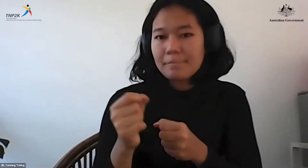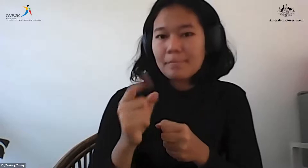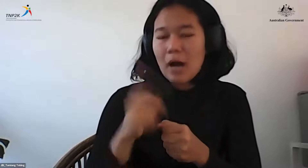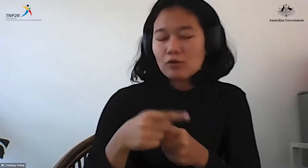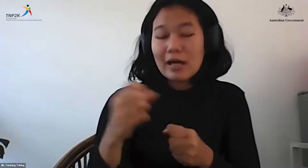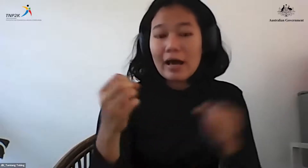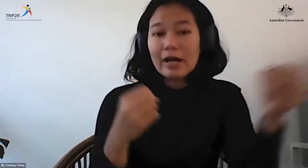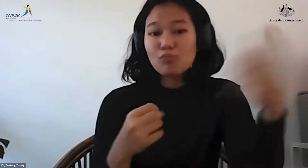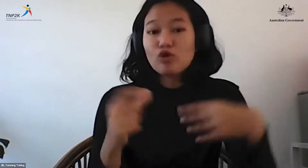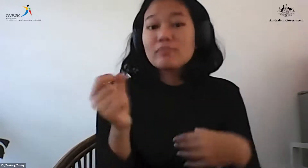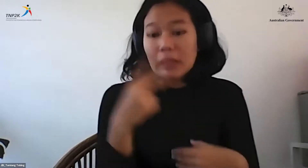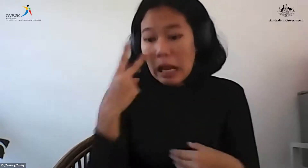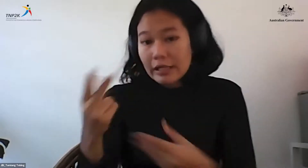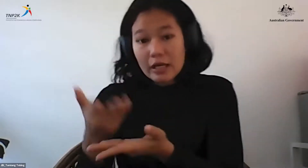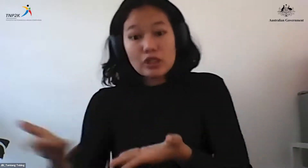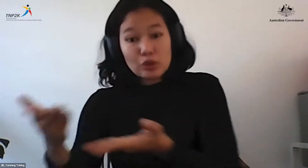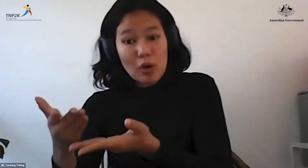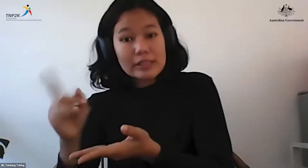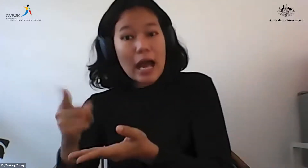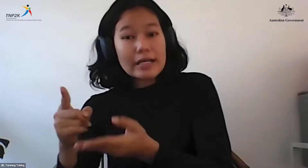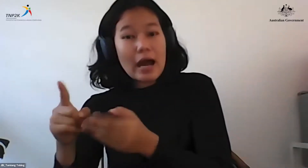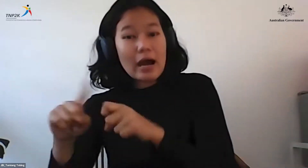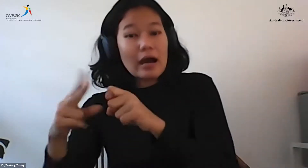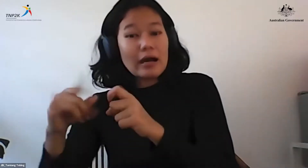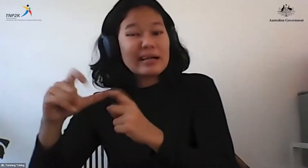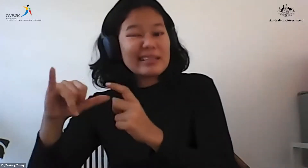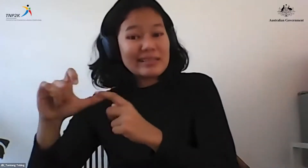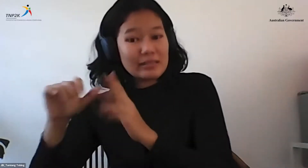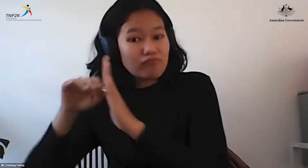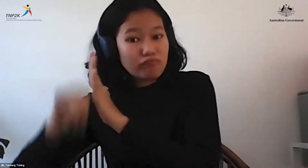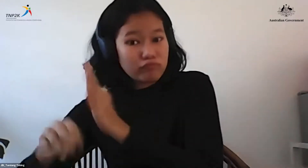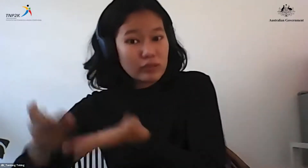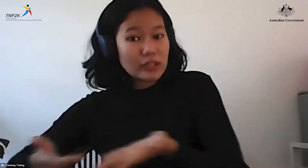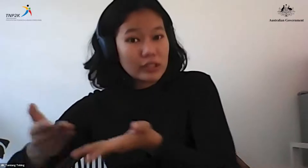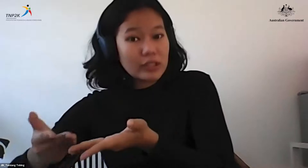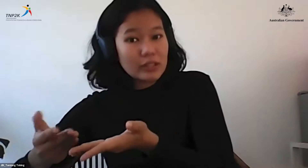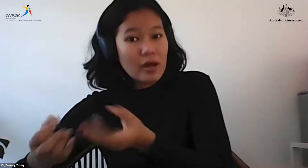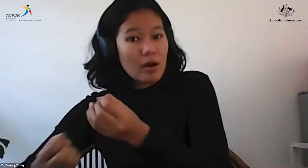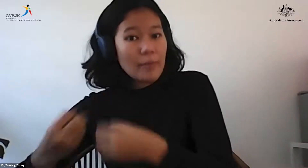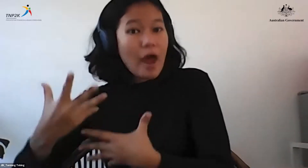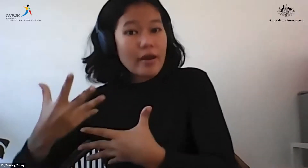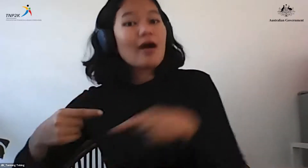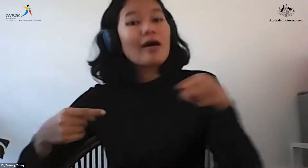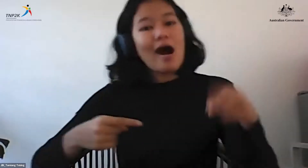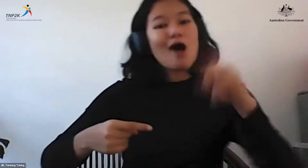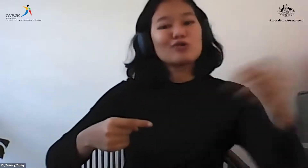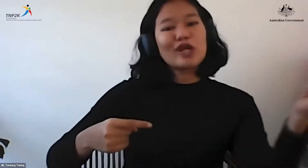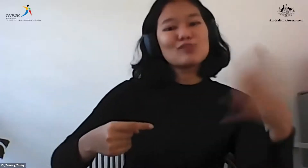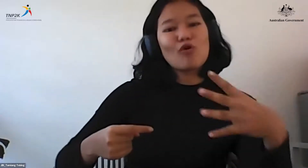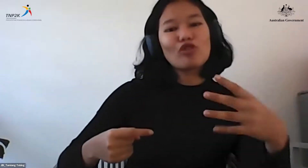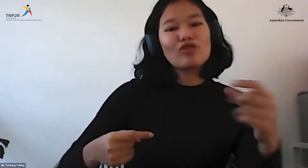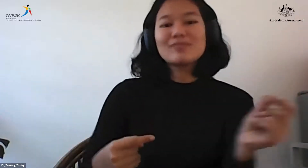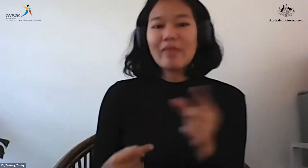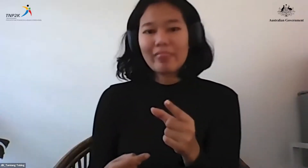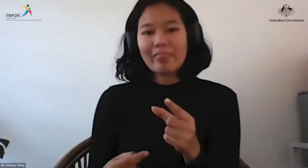adaptif jika terjadi krisis atau jika terjadi shock, ya, yang tidak diharapkan, yang tidak diantisipasi. Apakah bentuknya